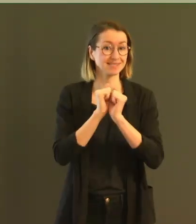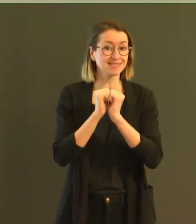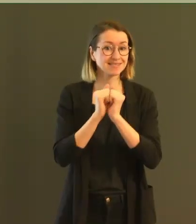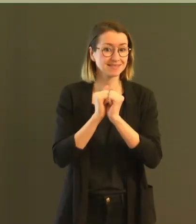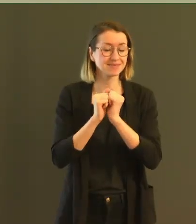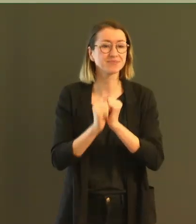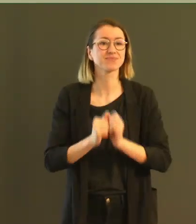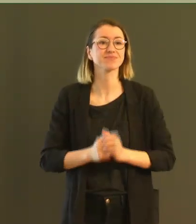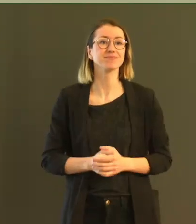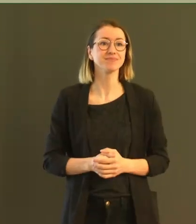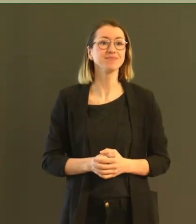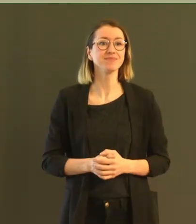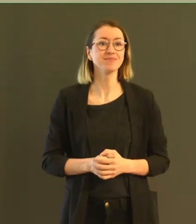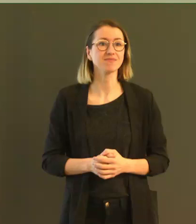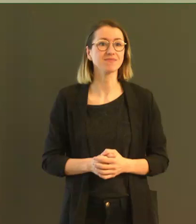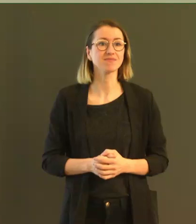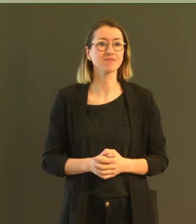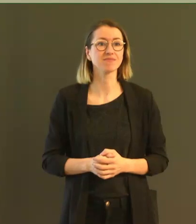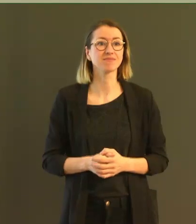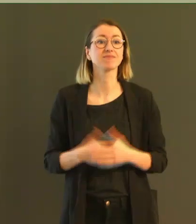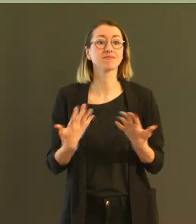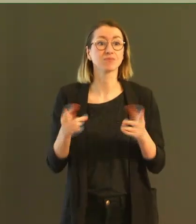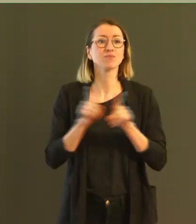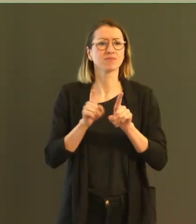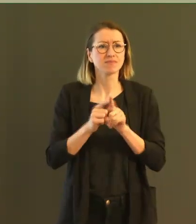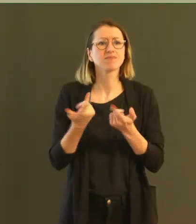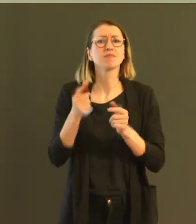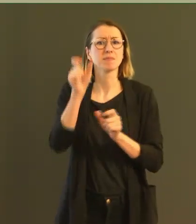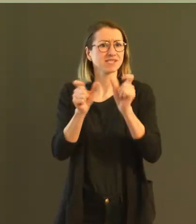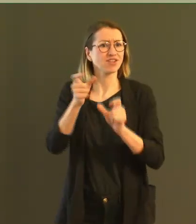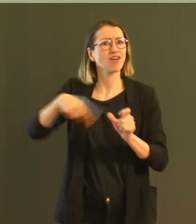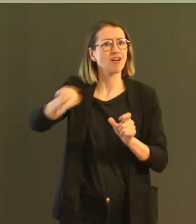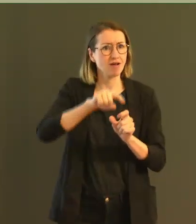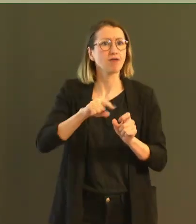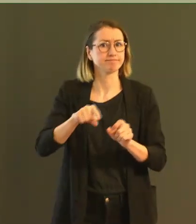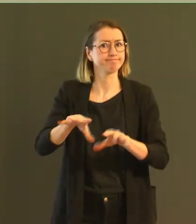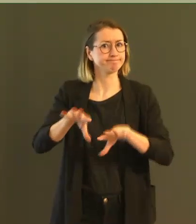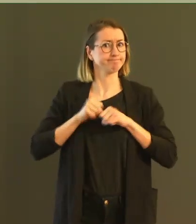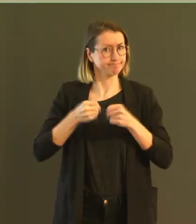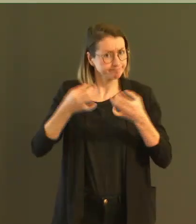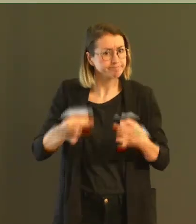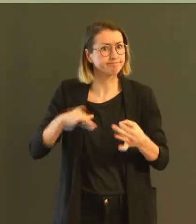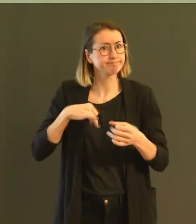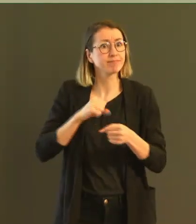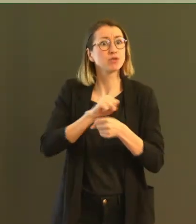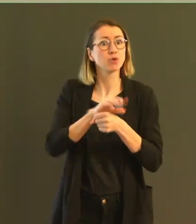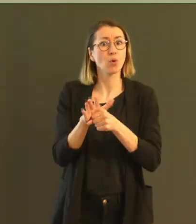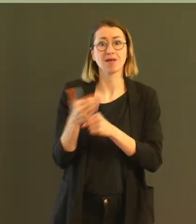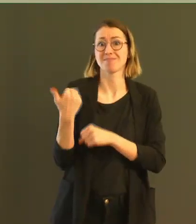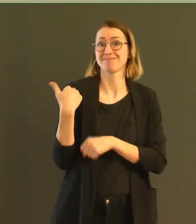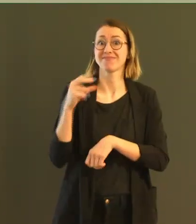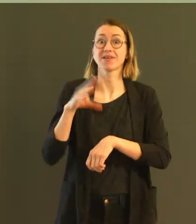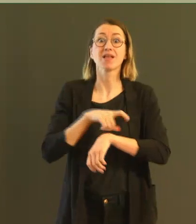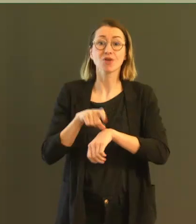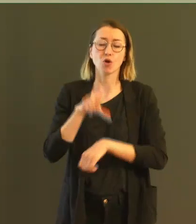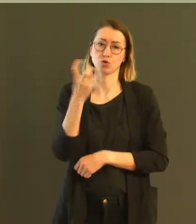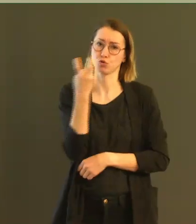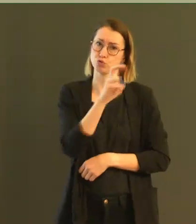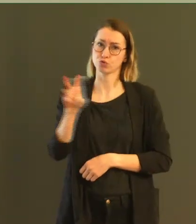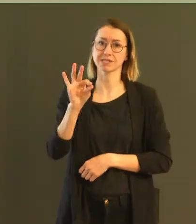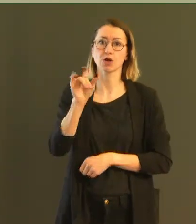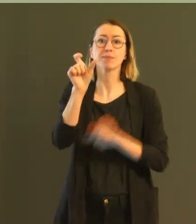le nombre de cas confirmés s'élève durant les dernières 24 heures à 250 nouveaux